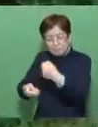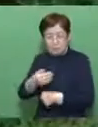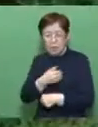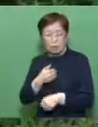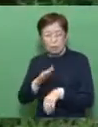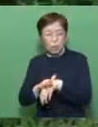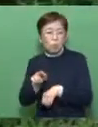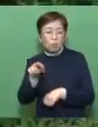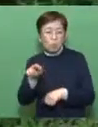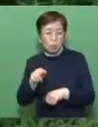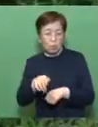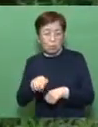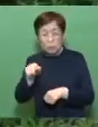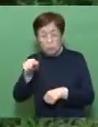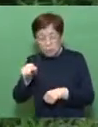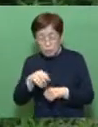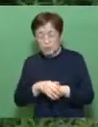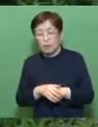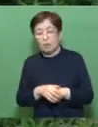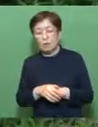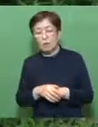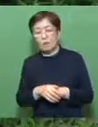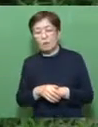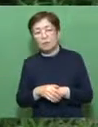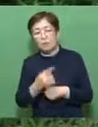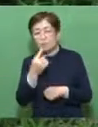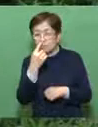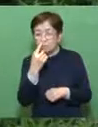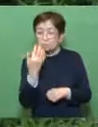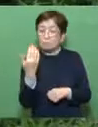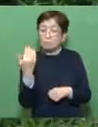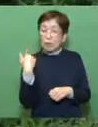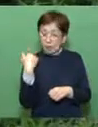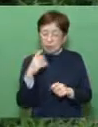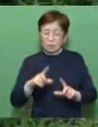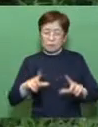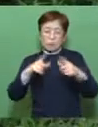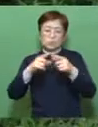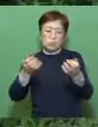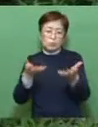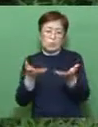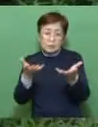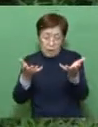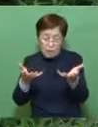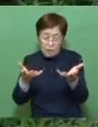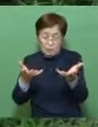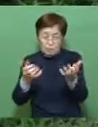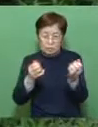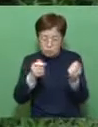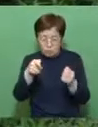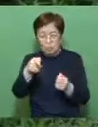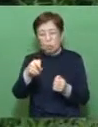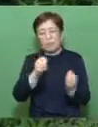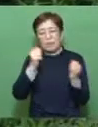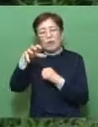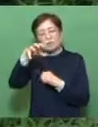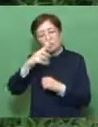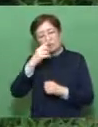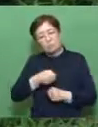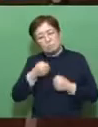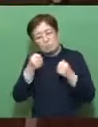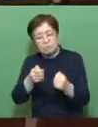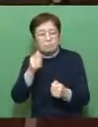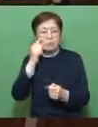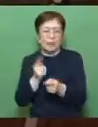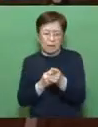ああでこれはですね私もあの東日本大震災の被災児で避難所で経験したんですけども